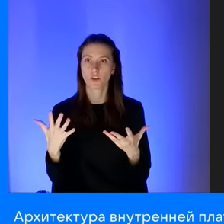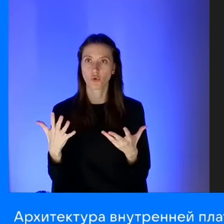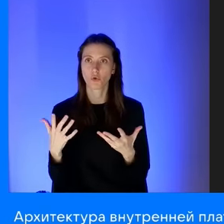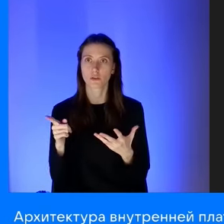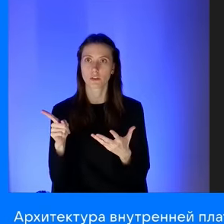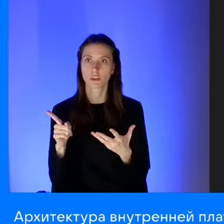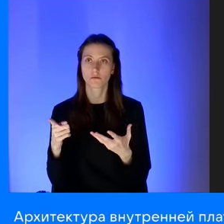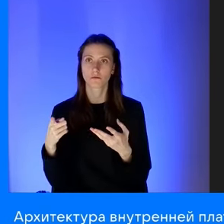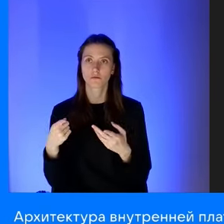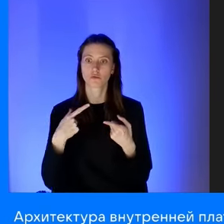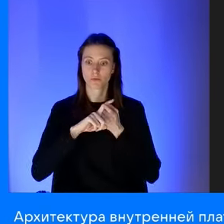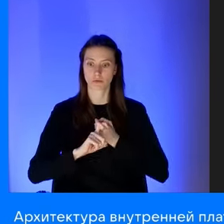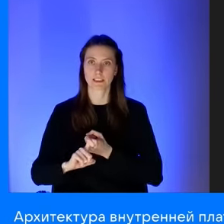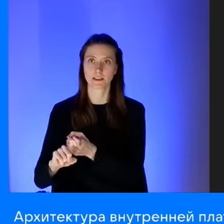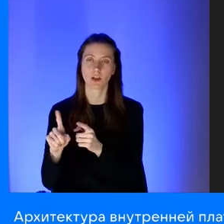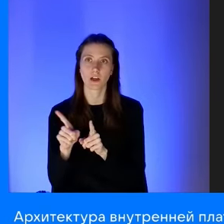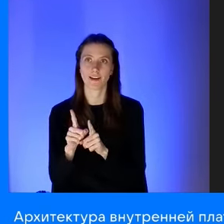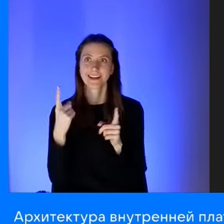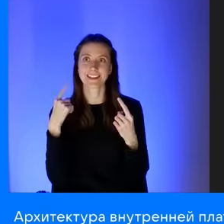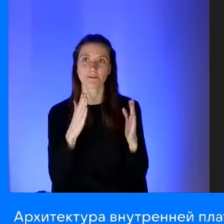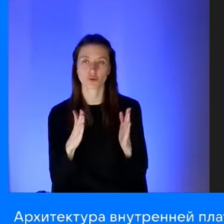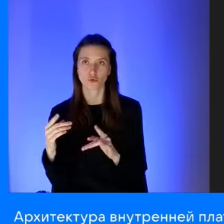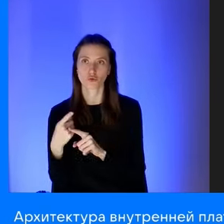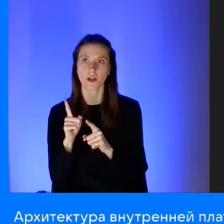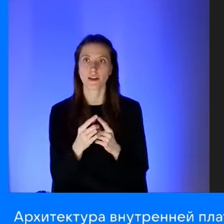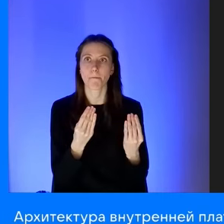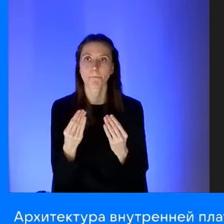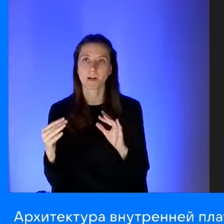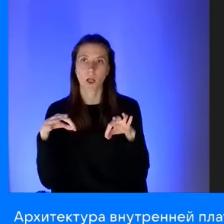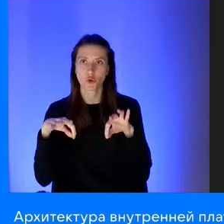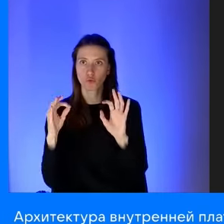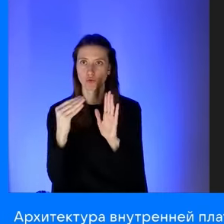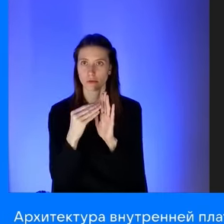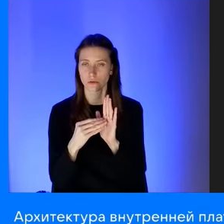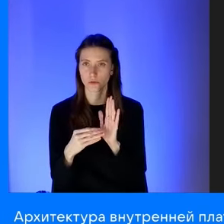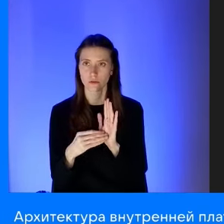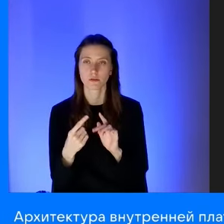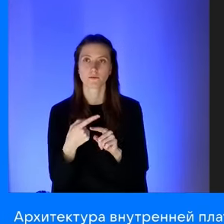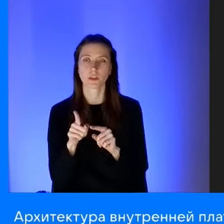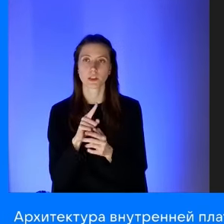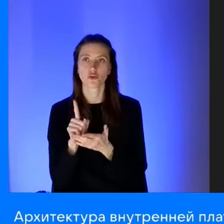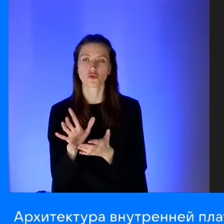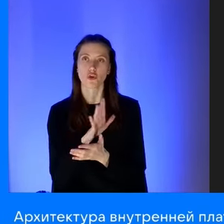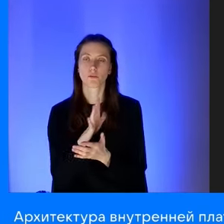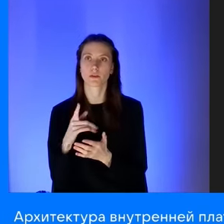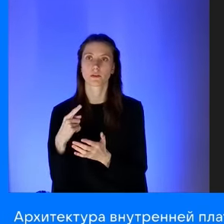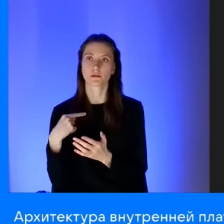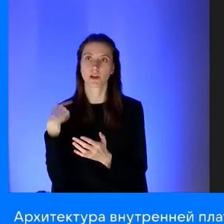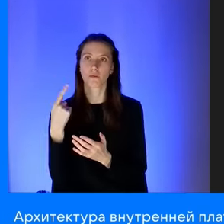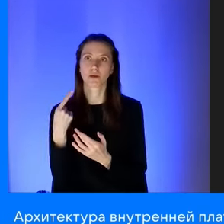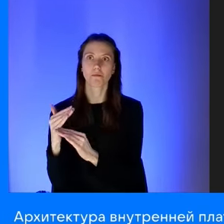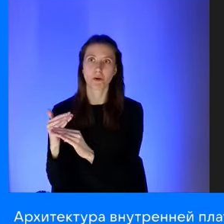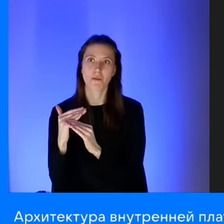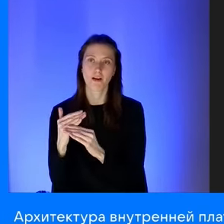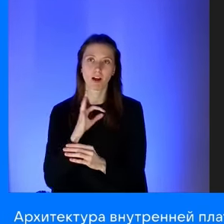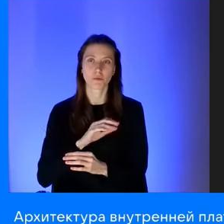именно инфраструктуру как продукт мы о ней говорим о том что инфраструктура должна быть лицом к пользователю должна решать